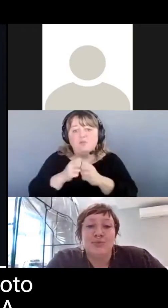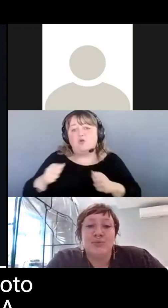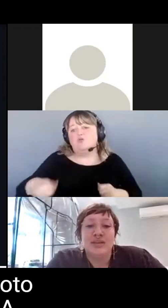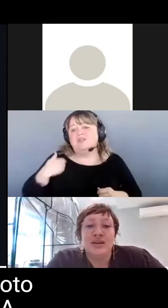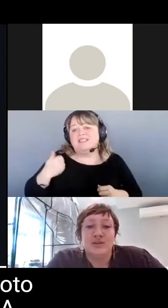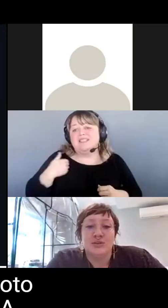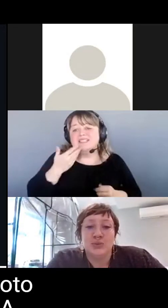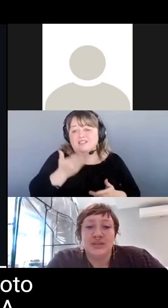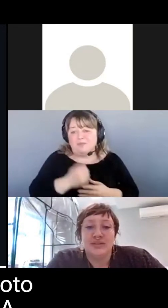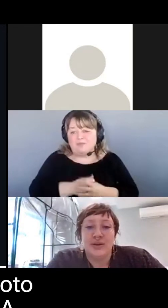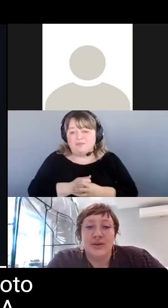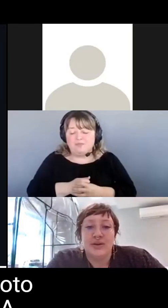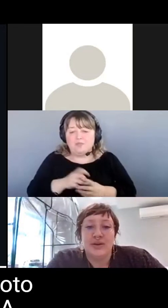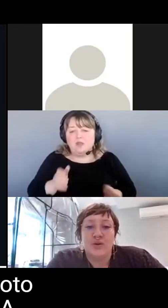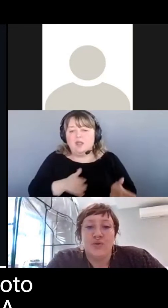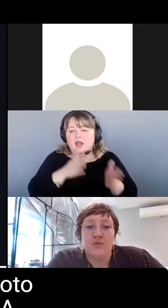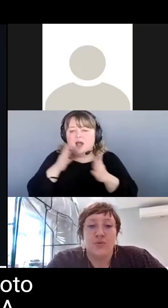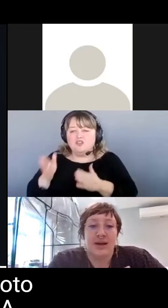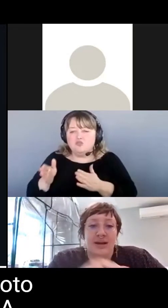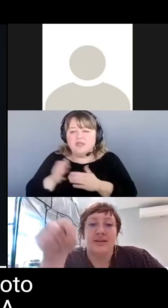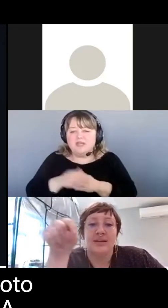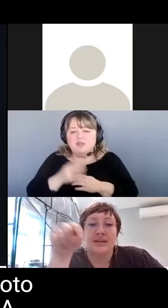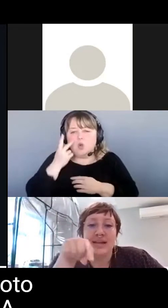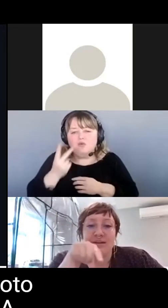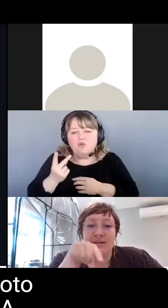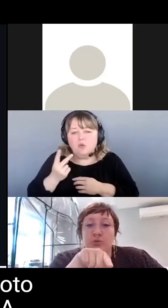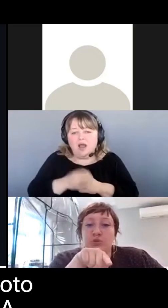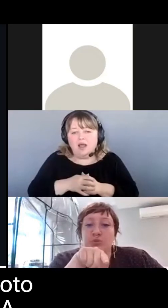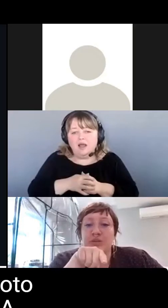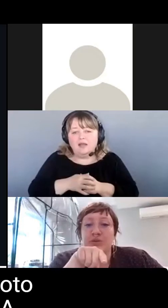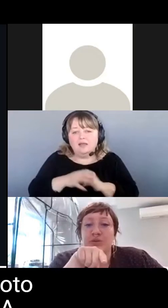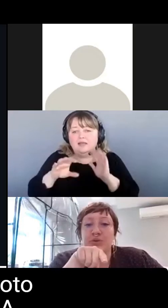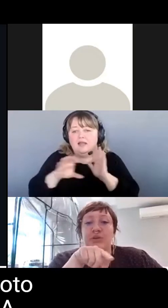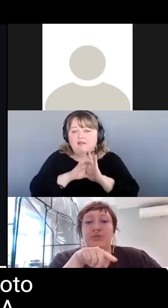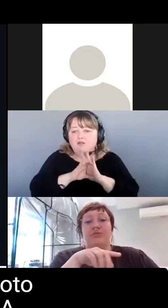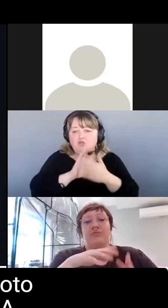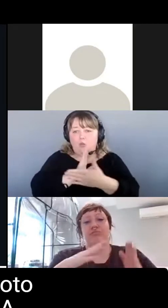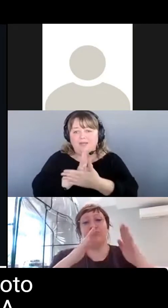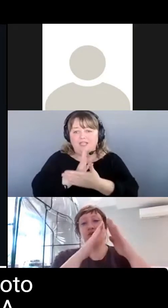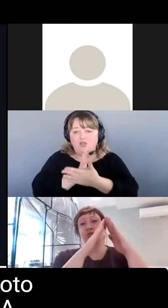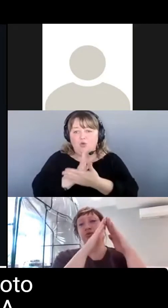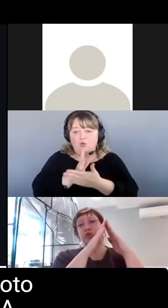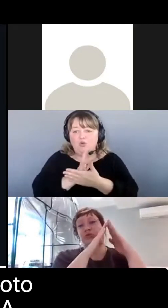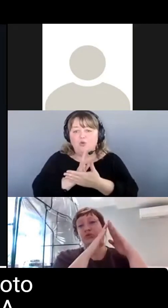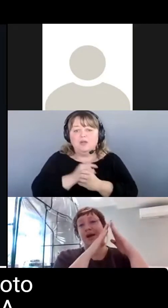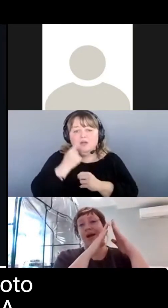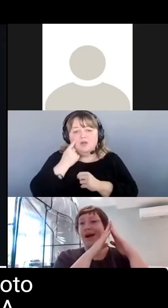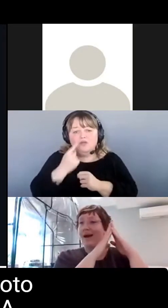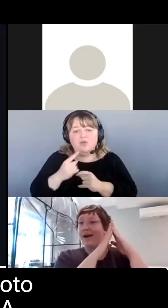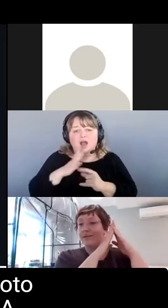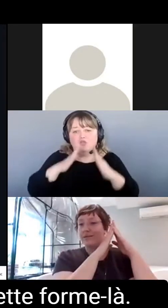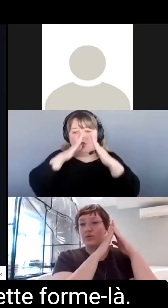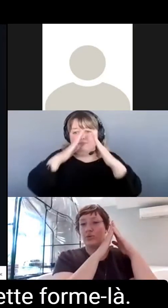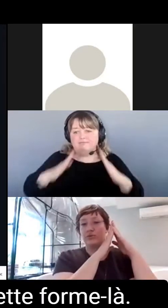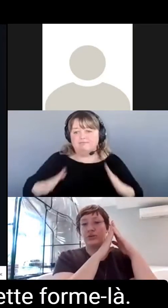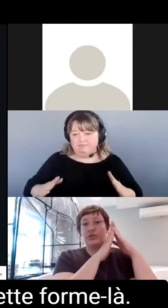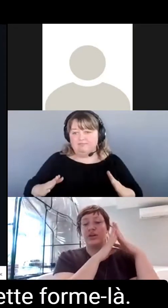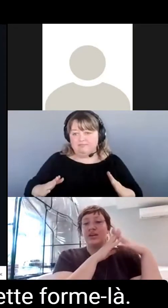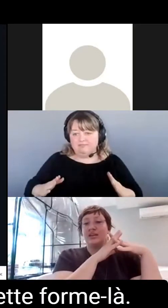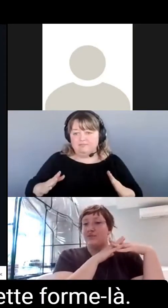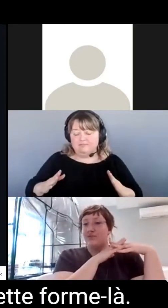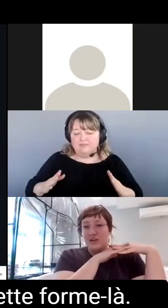Et puis ensuite, on voit dans la photo du milieu, il y a une structure en A.